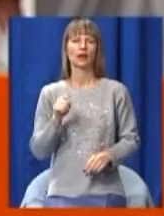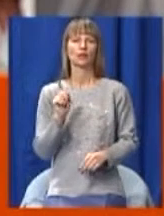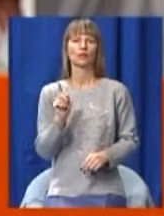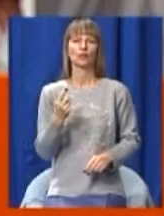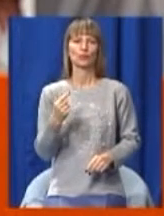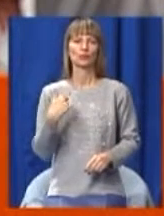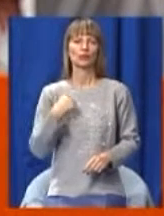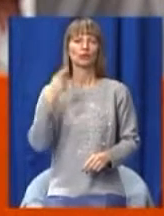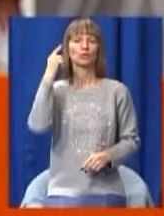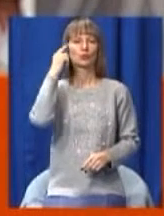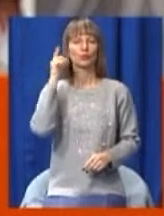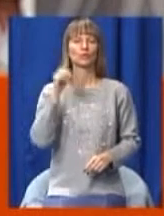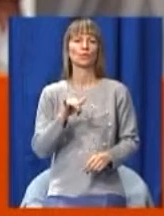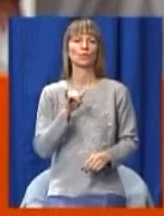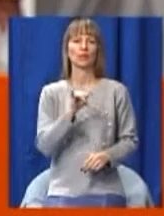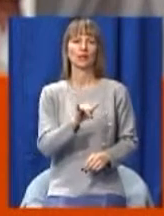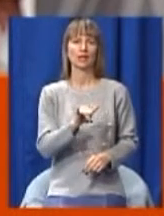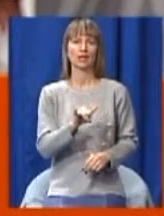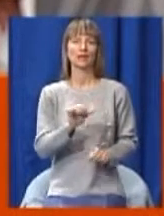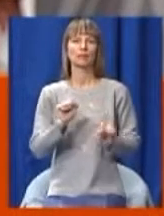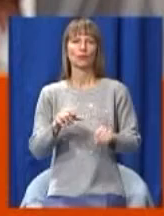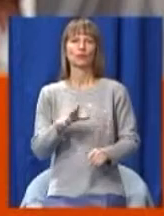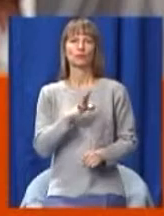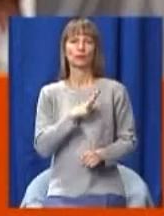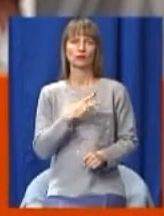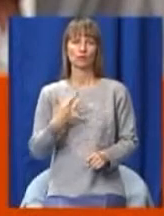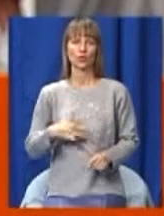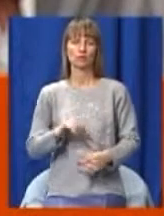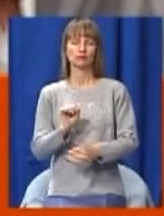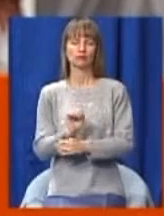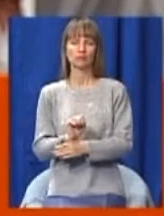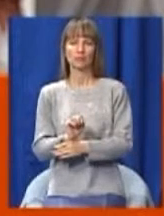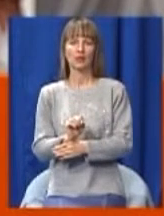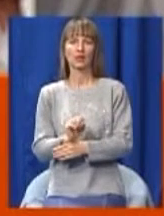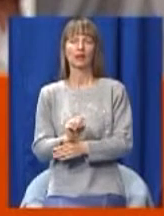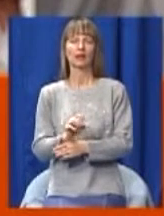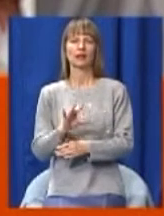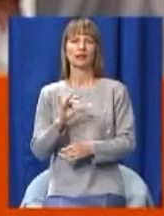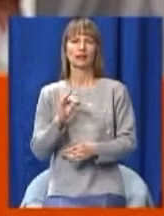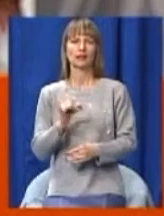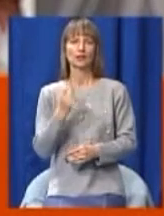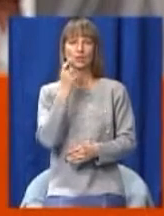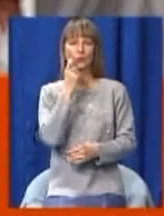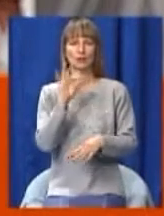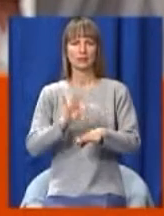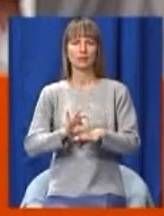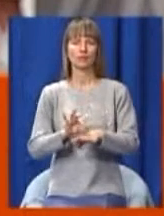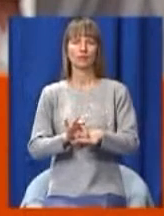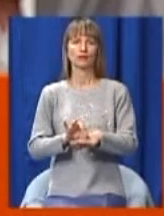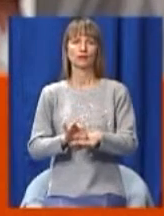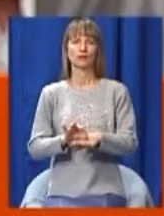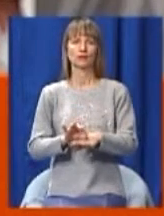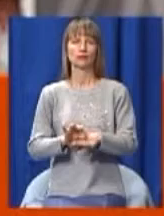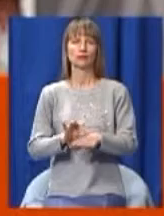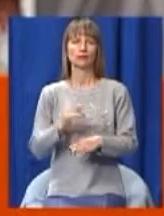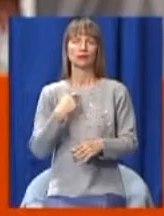що я думаю, що у них може стати желудок, заболить зуби. Цуцком,